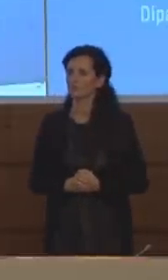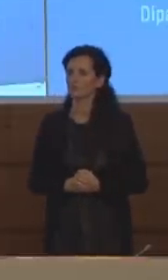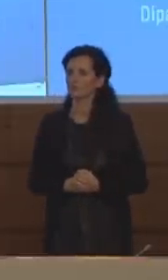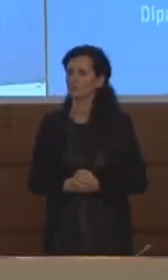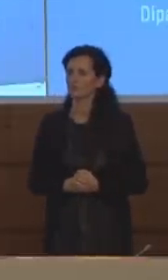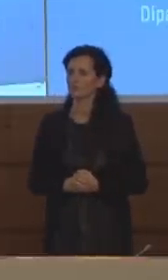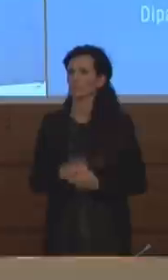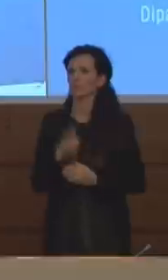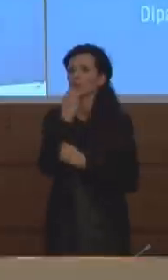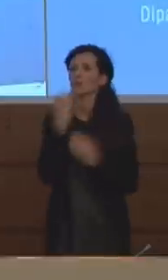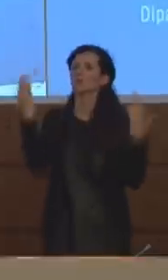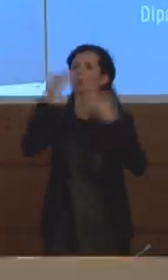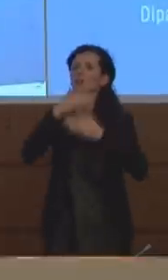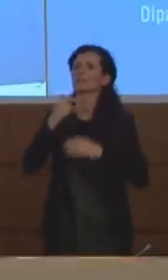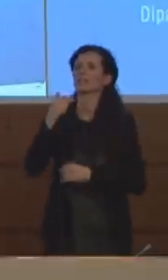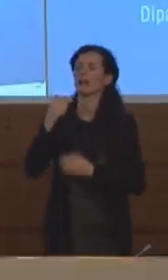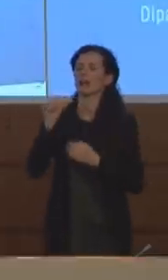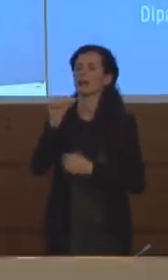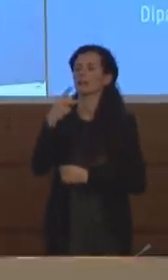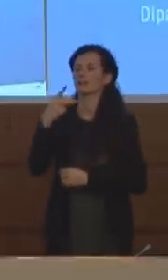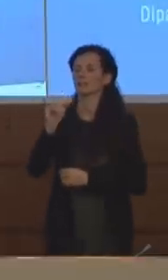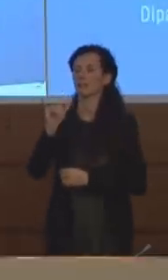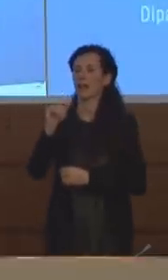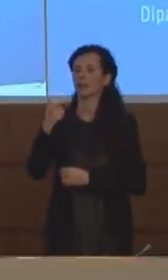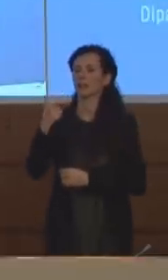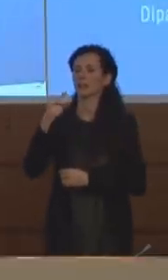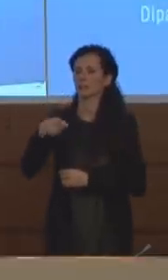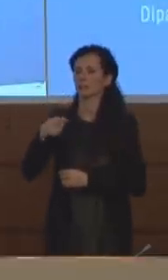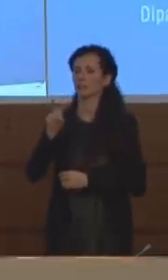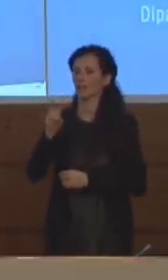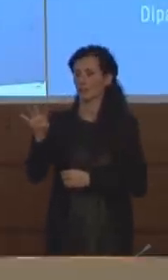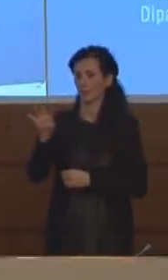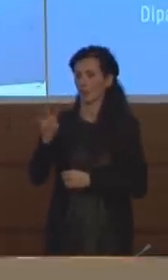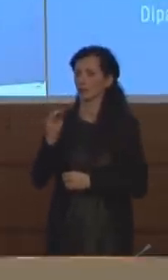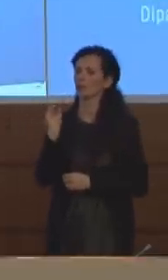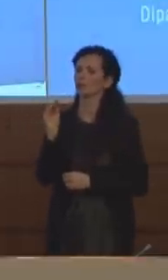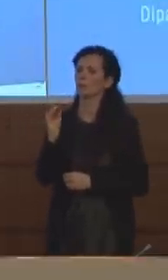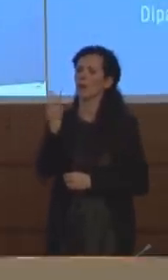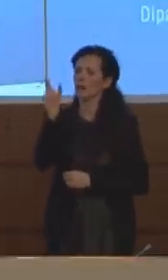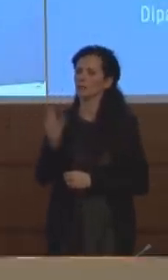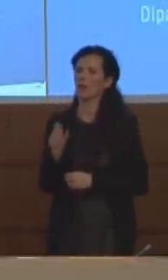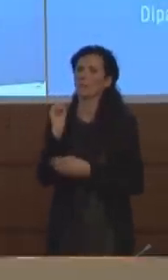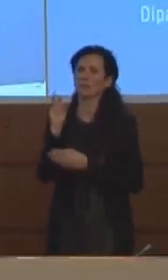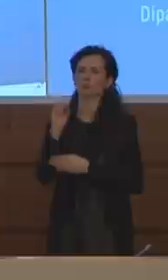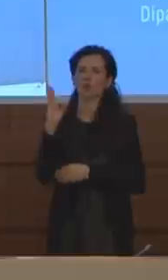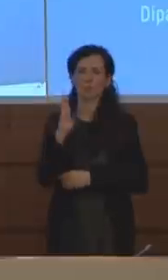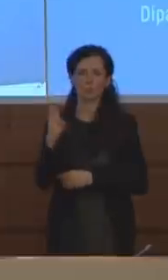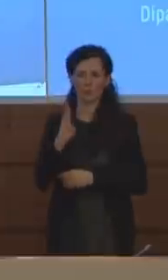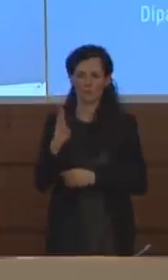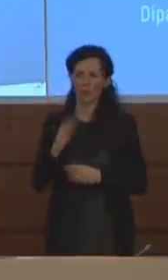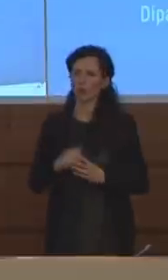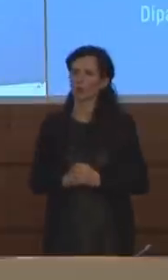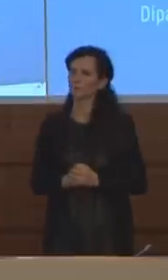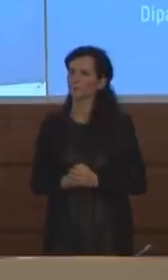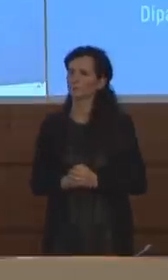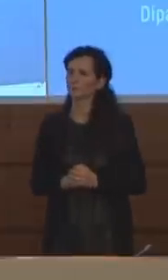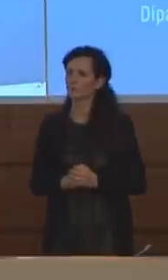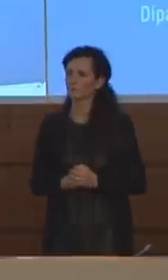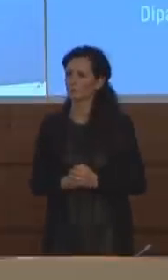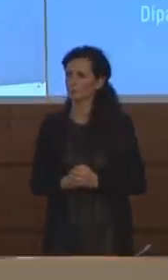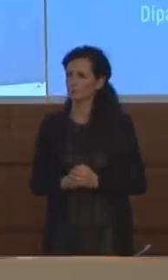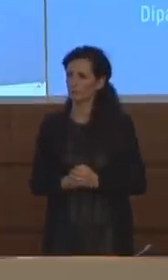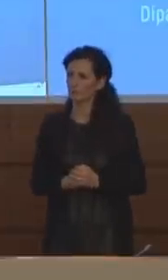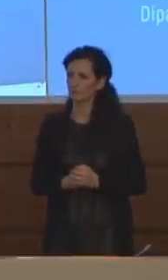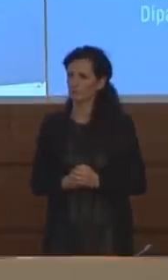buonasera paola motta sky tg24 una domanda per il professor brusaferro secondo uno studio